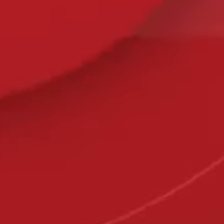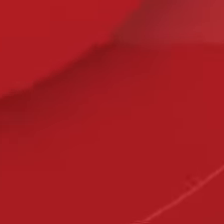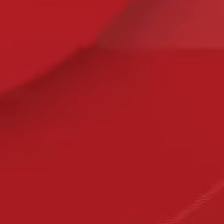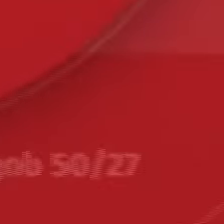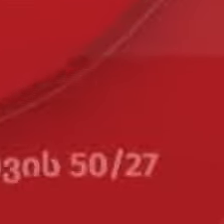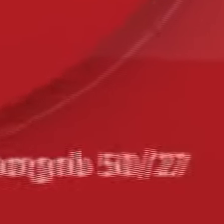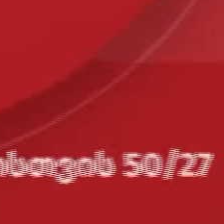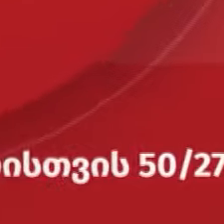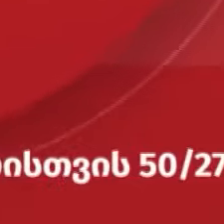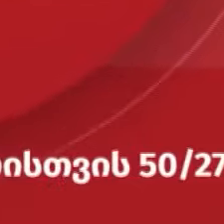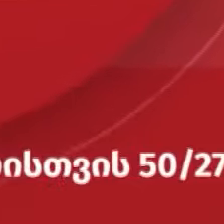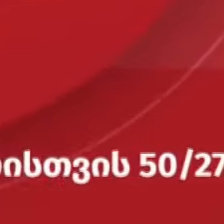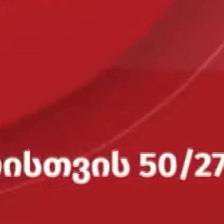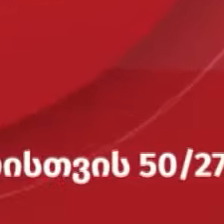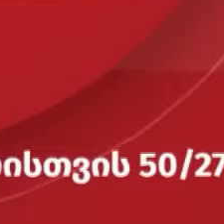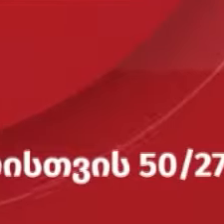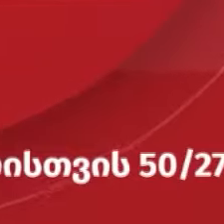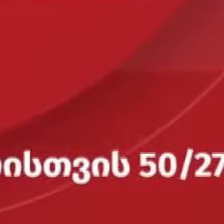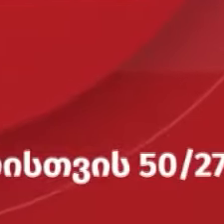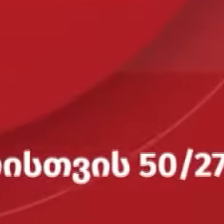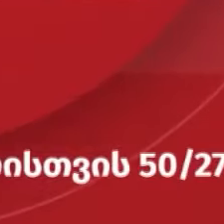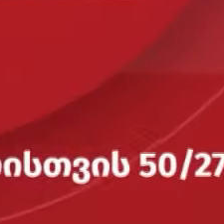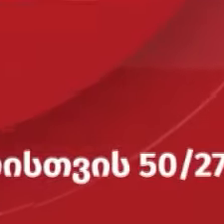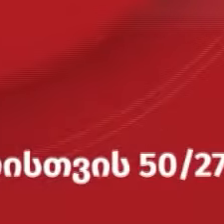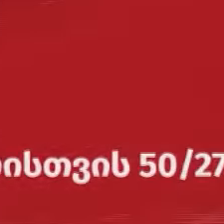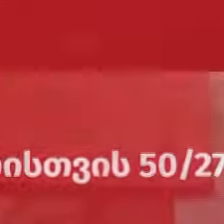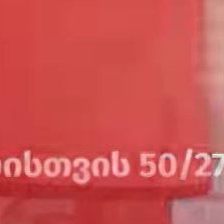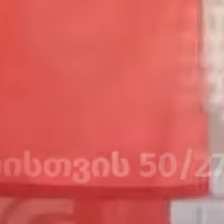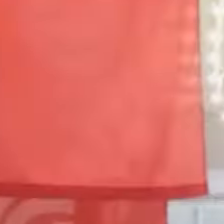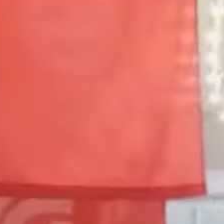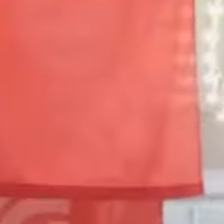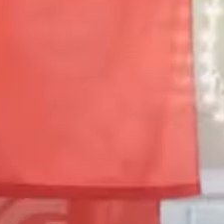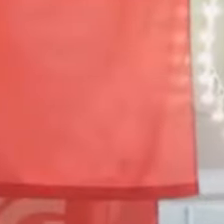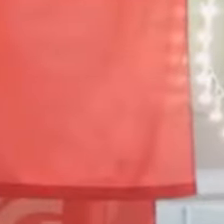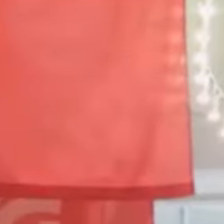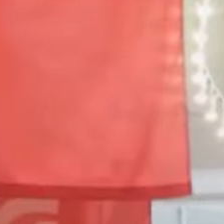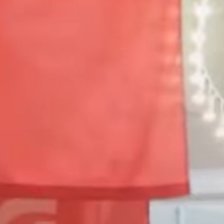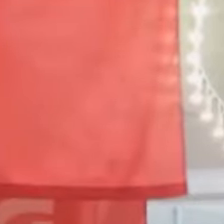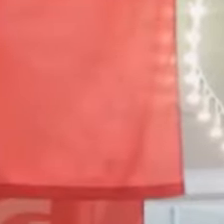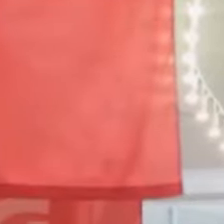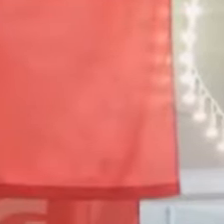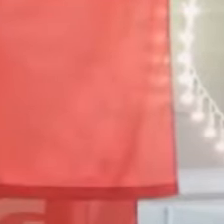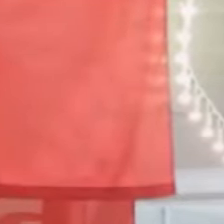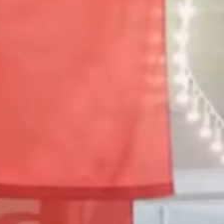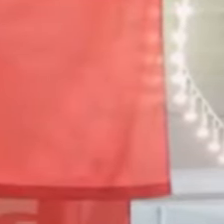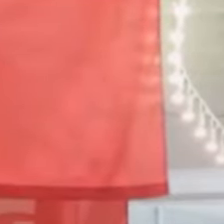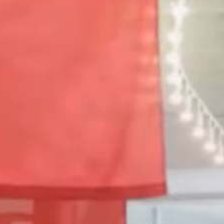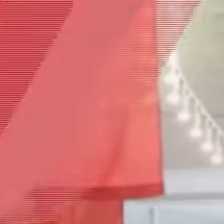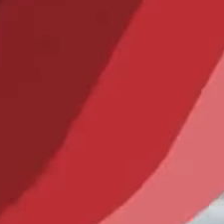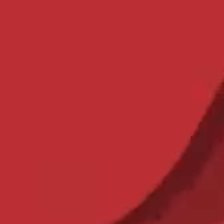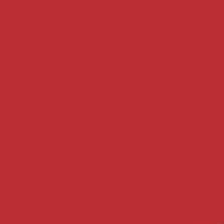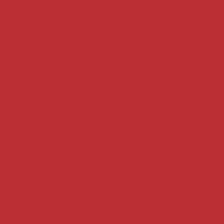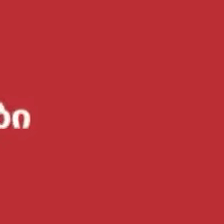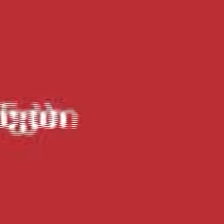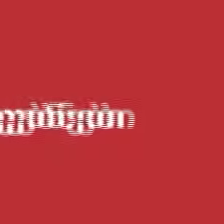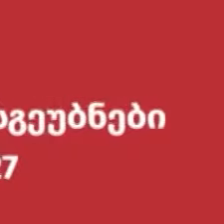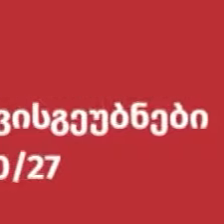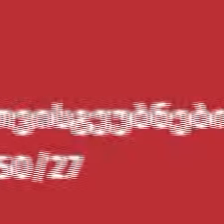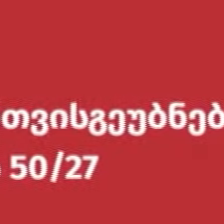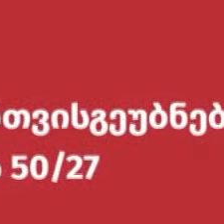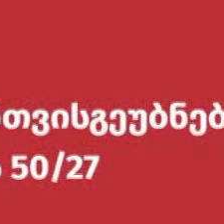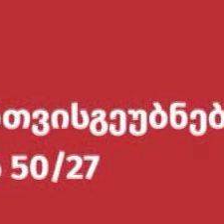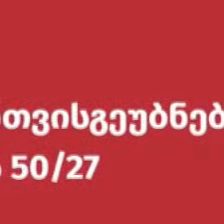29-30 ივნისს ისარგებლეთ უფასო კარდიოლოგიური გამოკვლევებით ექსპო ჯორჯიაში. აქ დაგხვდებათ 22 კლინიკა წამყვანი ექიმებით. ჩასაწერად